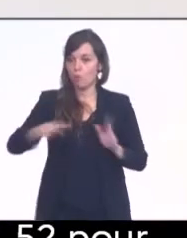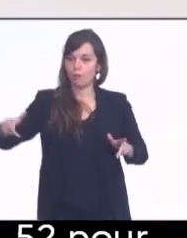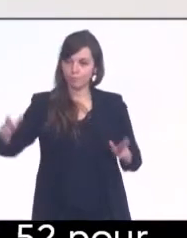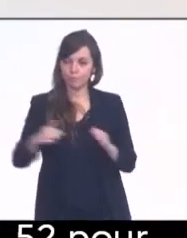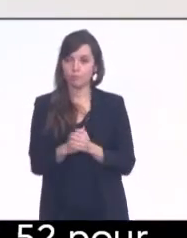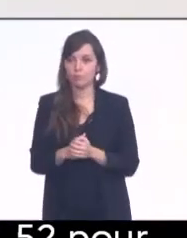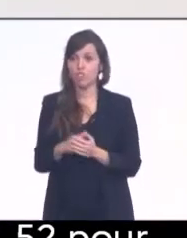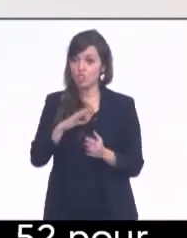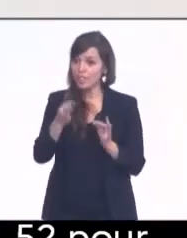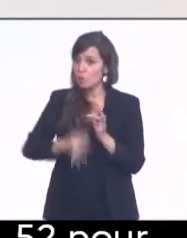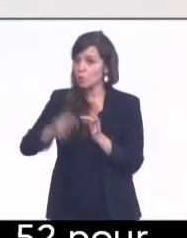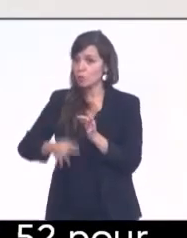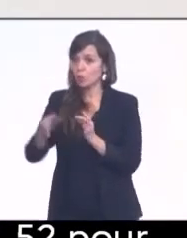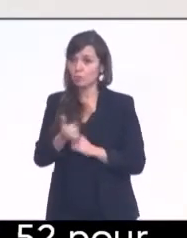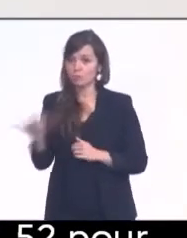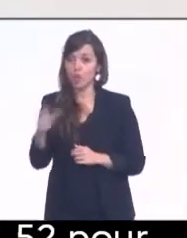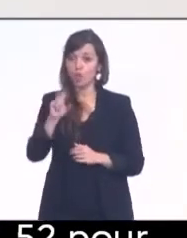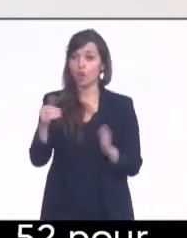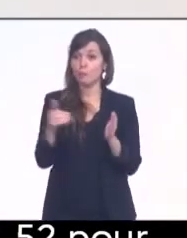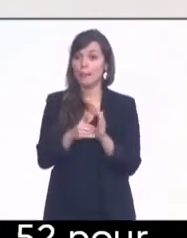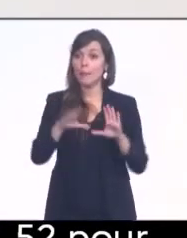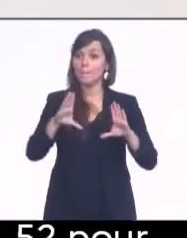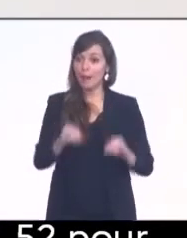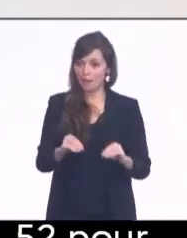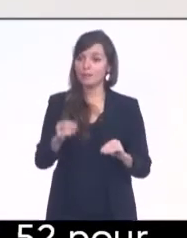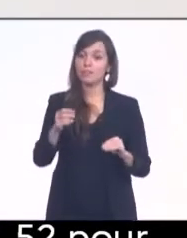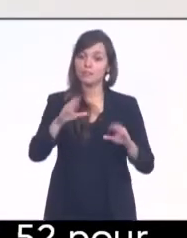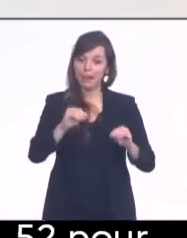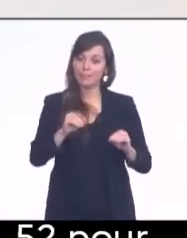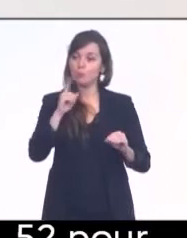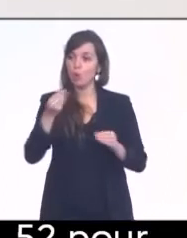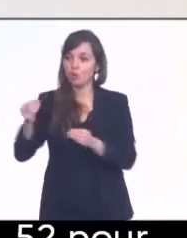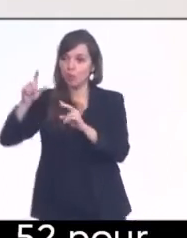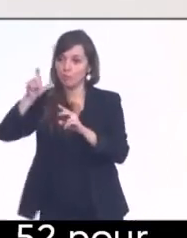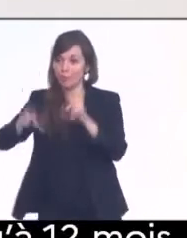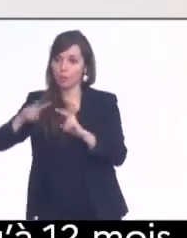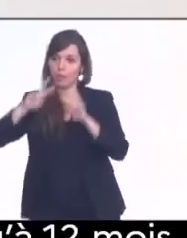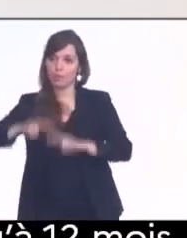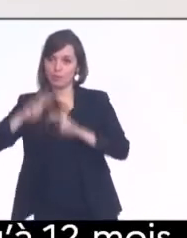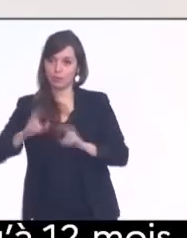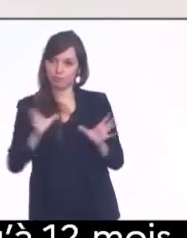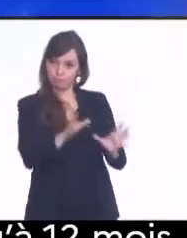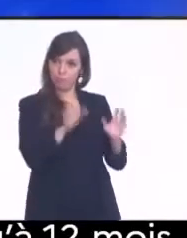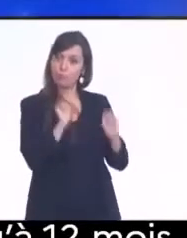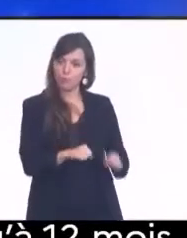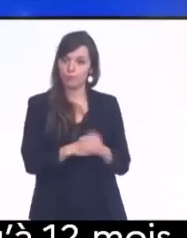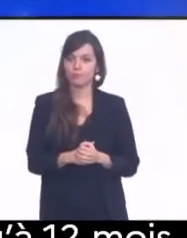ouvertes. 30 000 places de répit temporaire sont à disposition. Du fait d'une circulation particulièrement